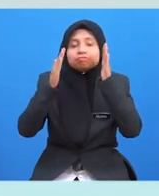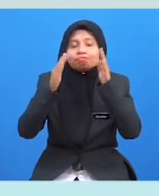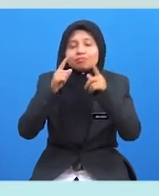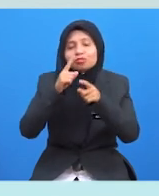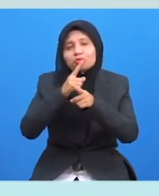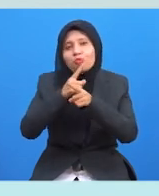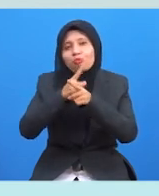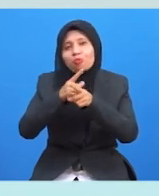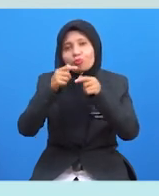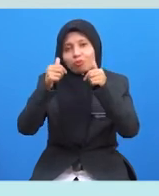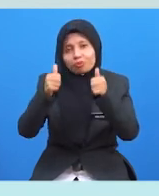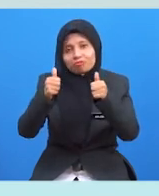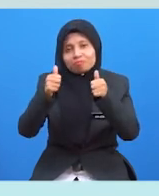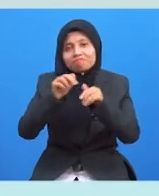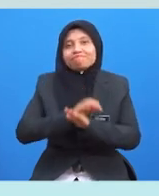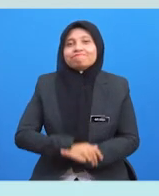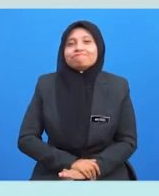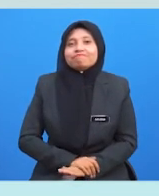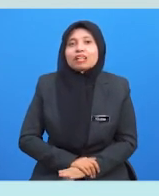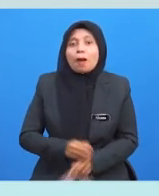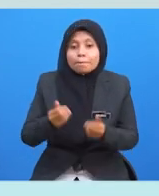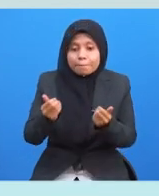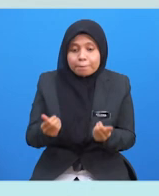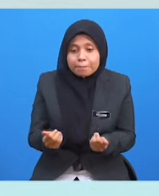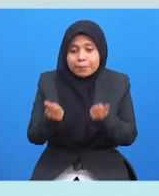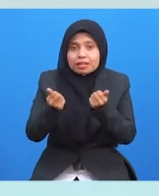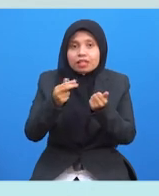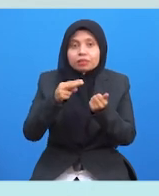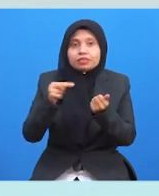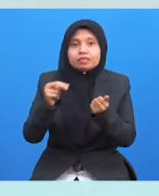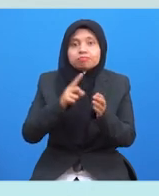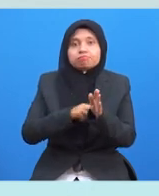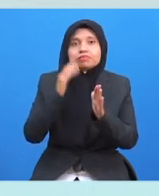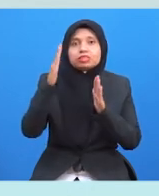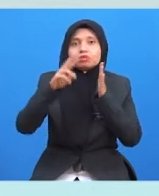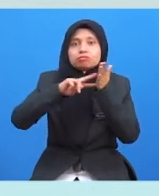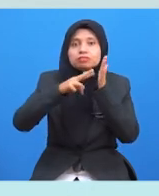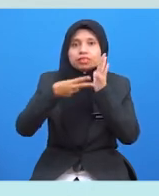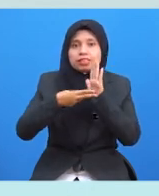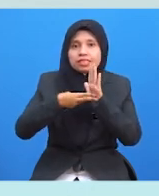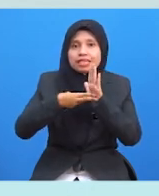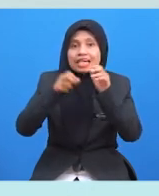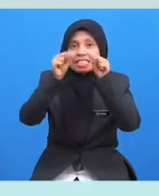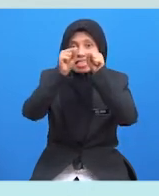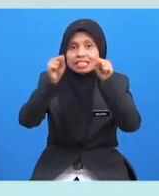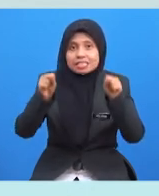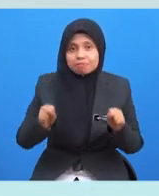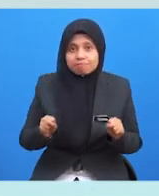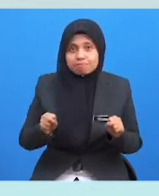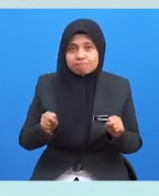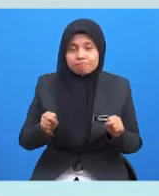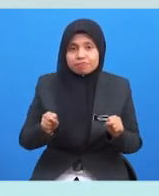sekali murid-murid, bagus! Pengangkutan di Malaysia bermaksud sistem